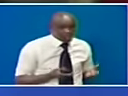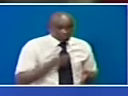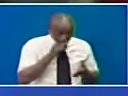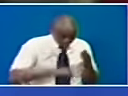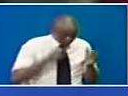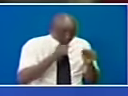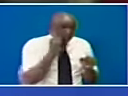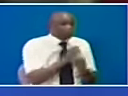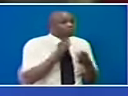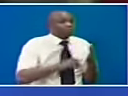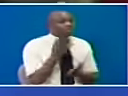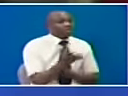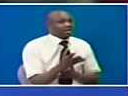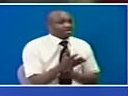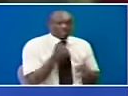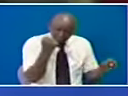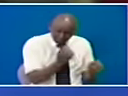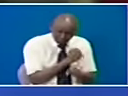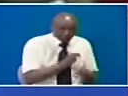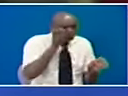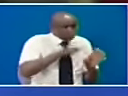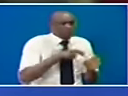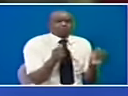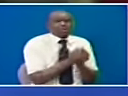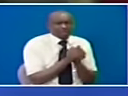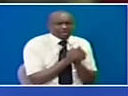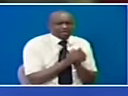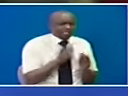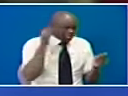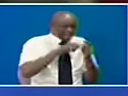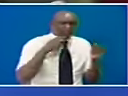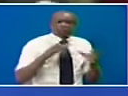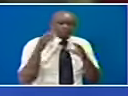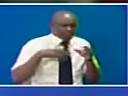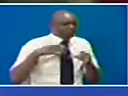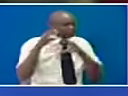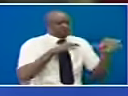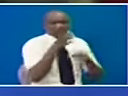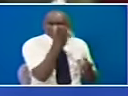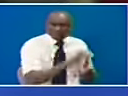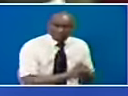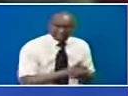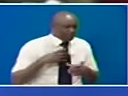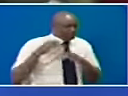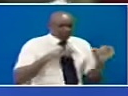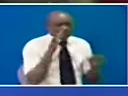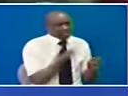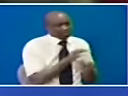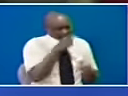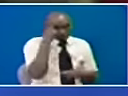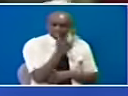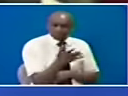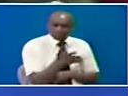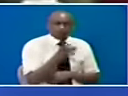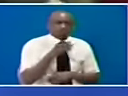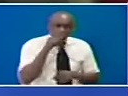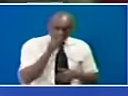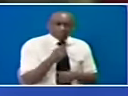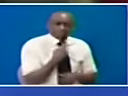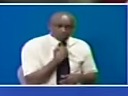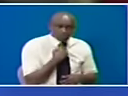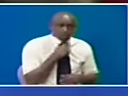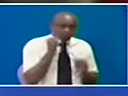wanastahili kufanya, kwa sababu hamwezi kujiunga pamoja kwa minajili ya kuumiza raia, kuumiza wananchi. Lazima ni huo muungano ambao pia unaweza